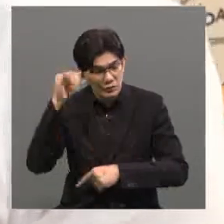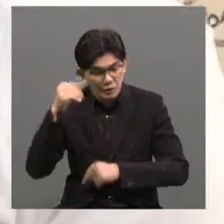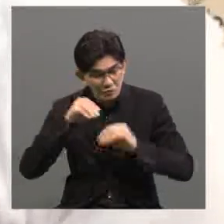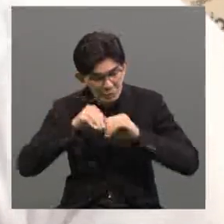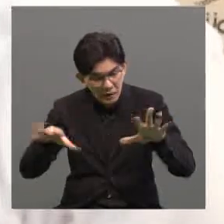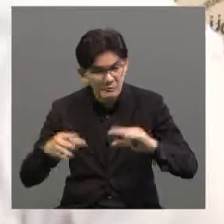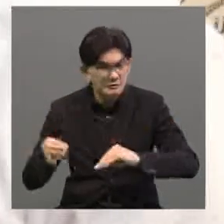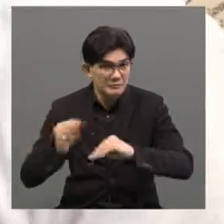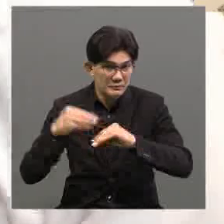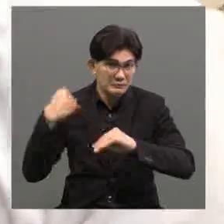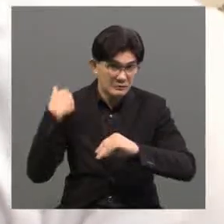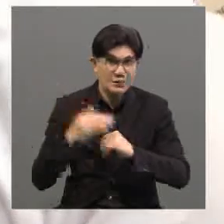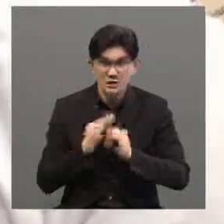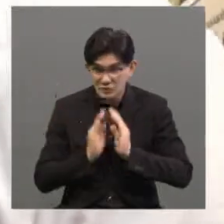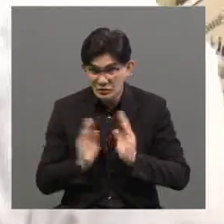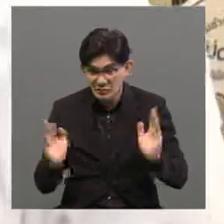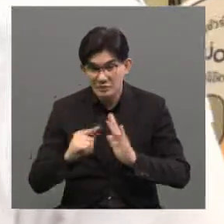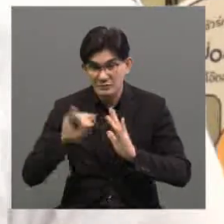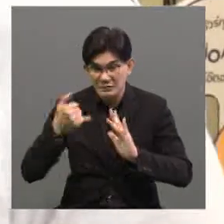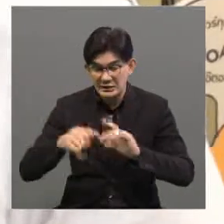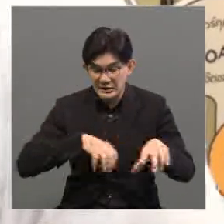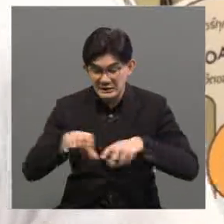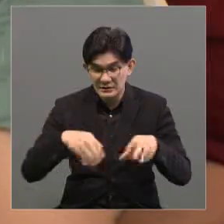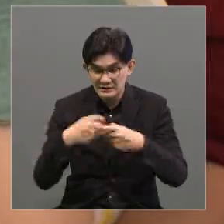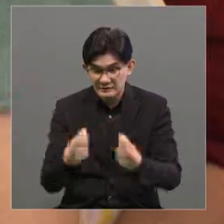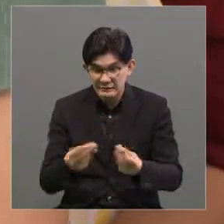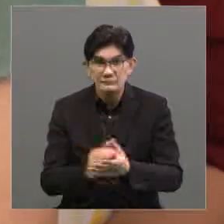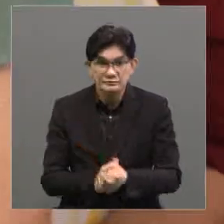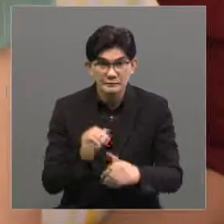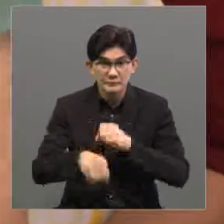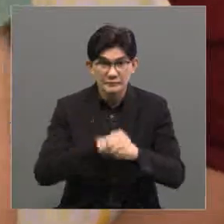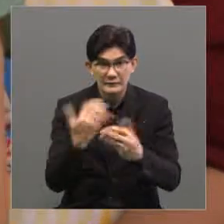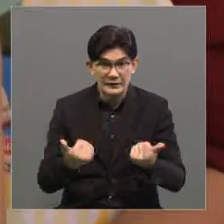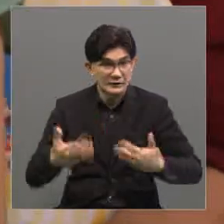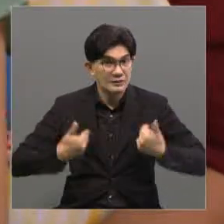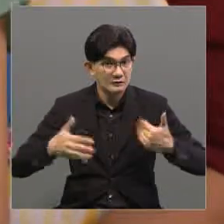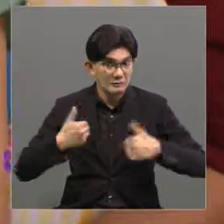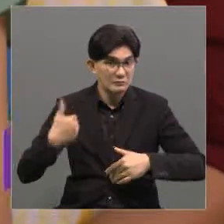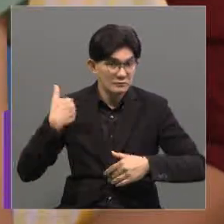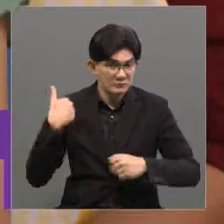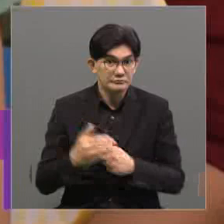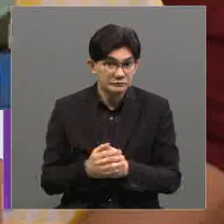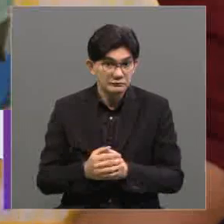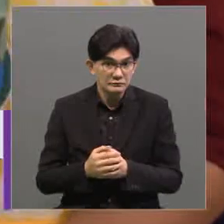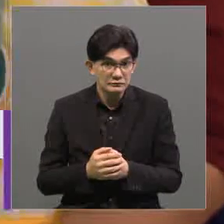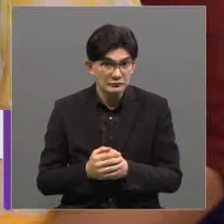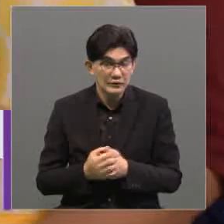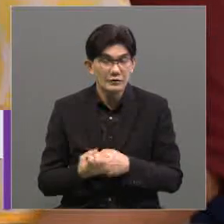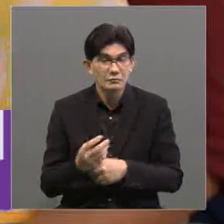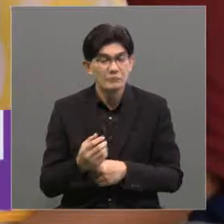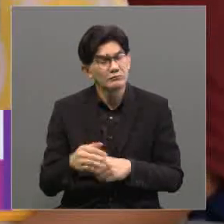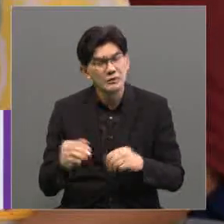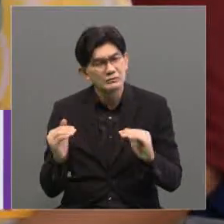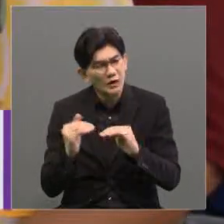ค่ะค่ะขอบคุณสำหรับงานเจที่จัดให้นะคะปีนี้คึกคักนะคะถือว่าก็ไม่น้อยกับปีที่แล้ว